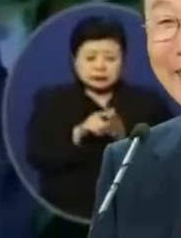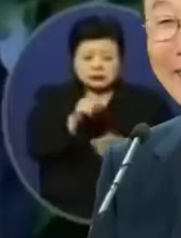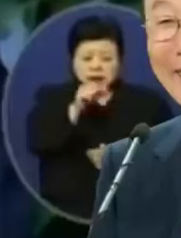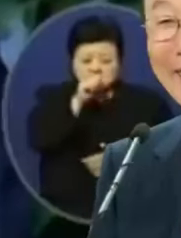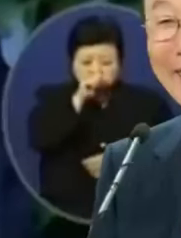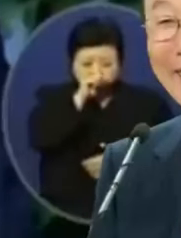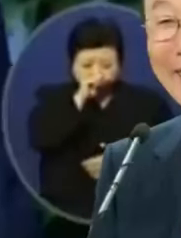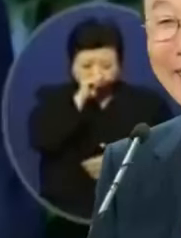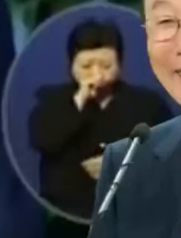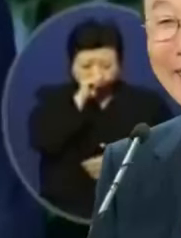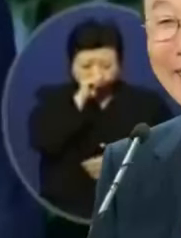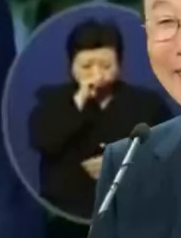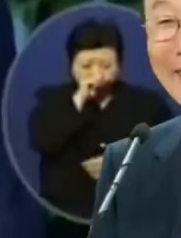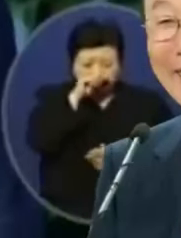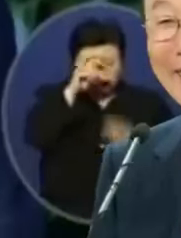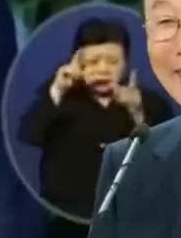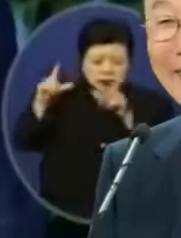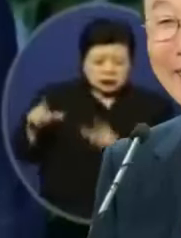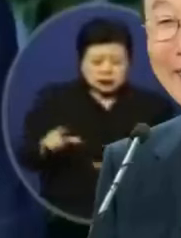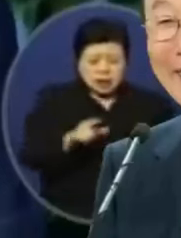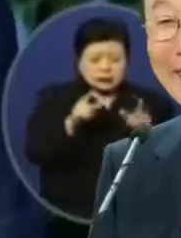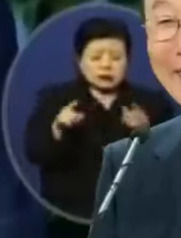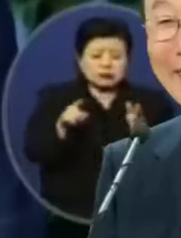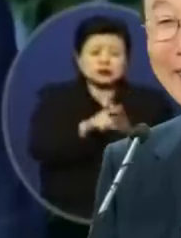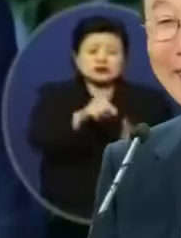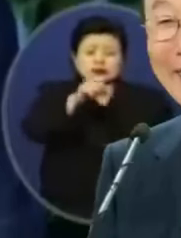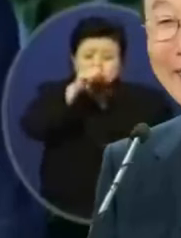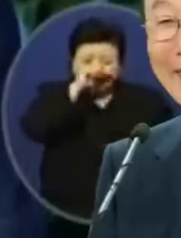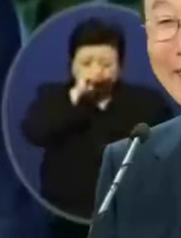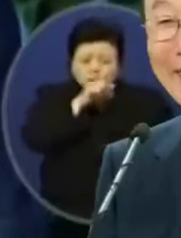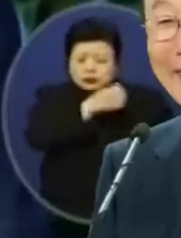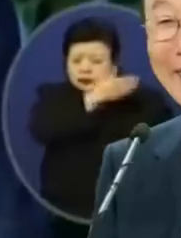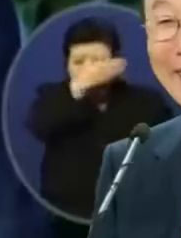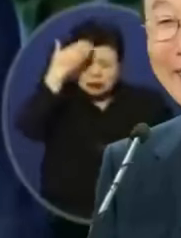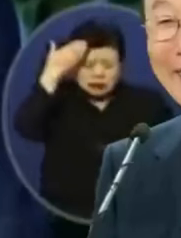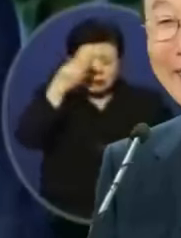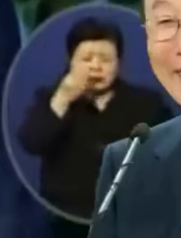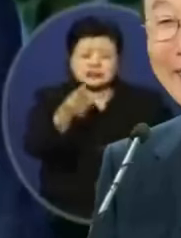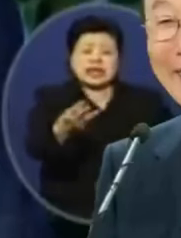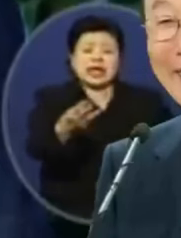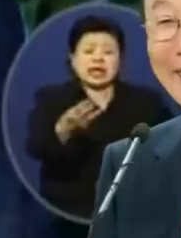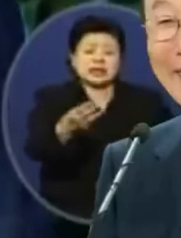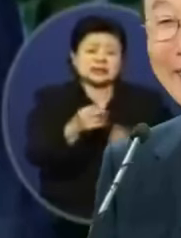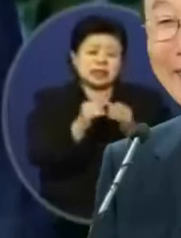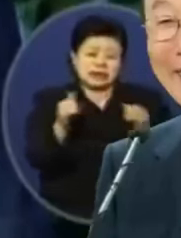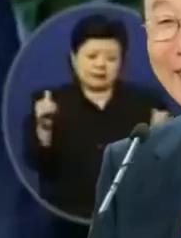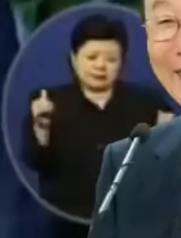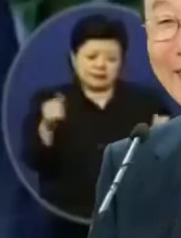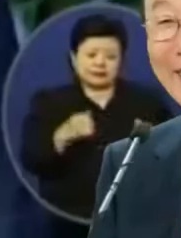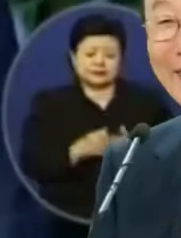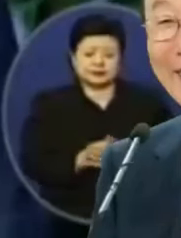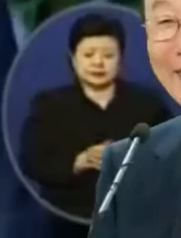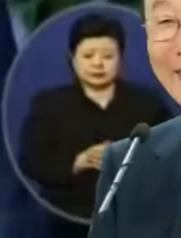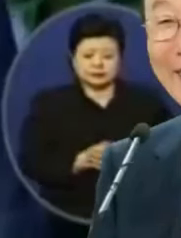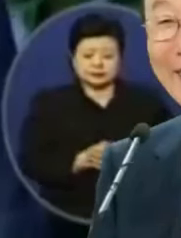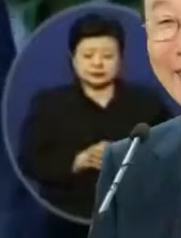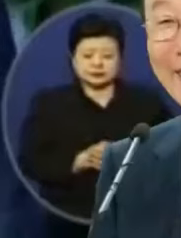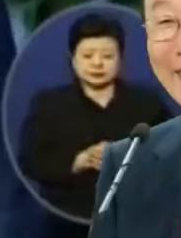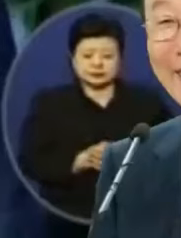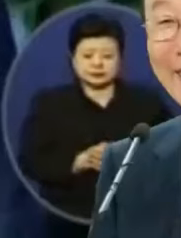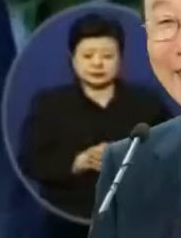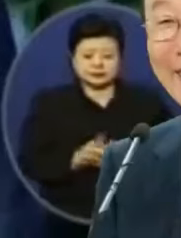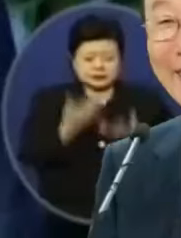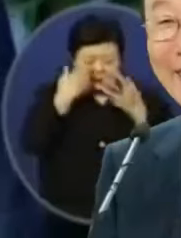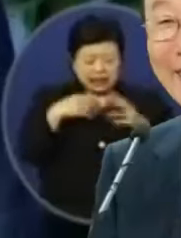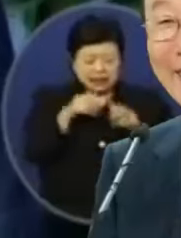좋은 삶을 살았습니다. 신앙이 득실했습니다. 그때 사드락과